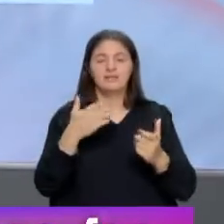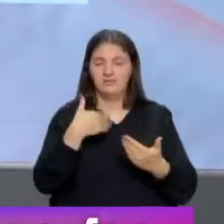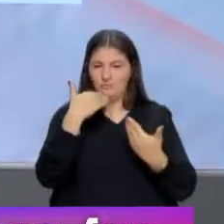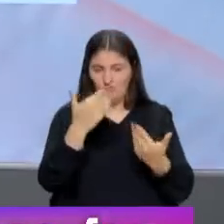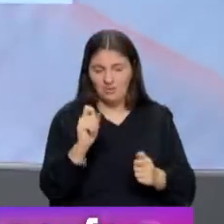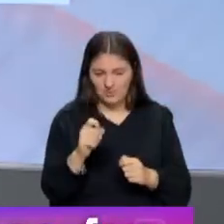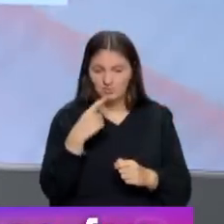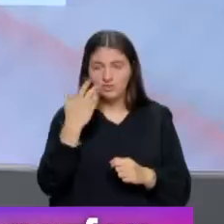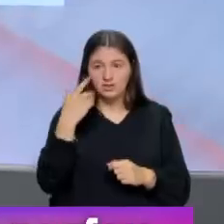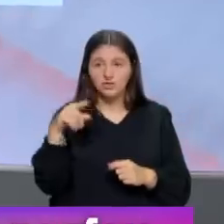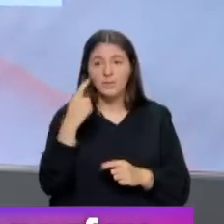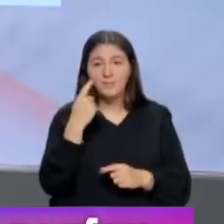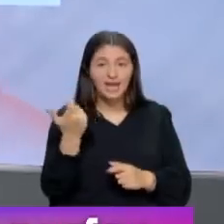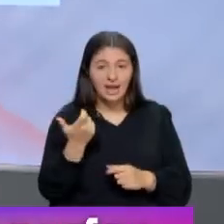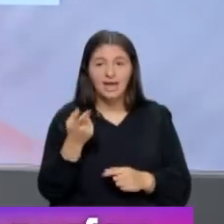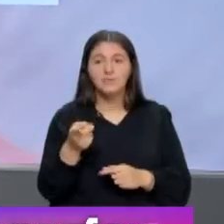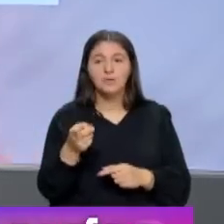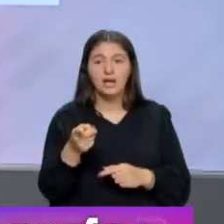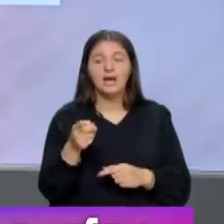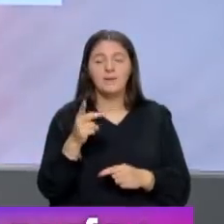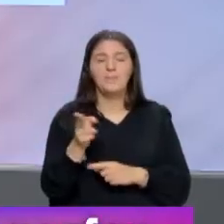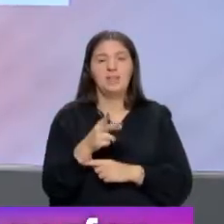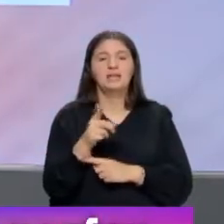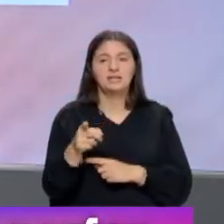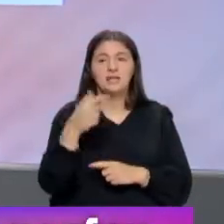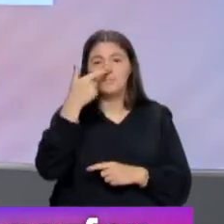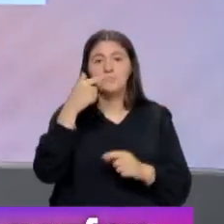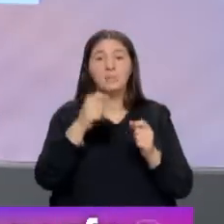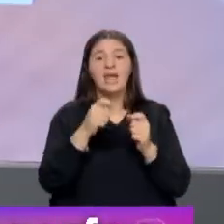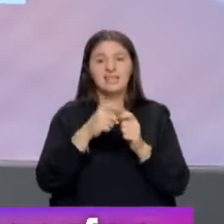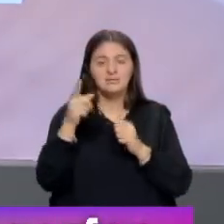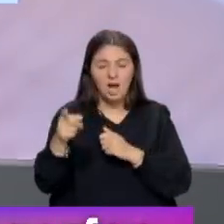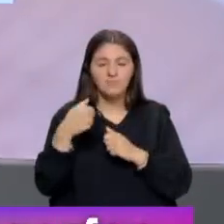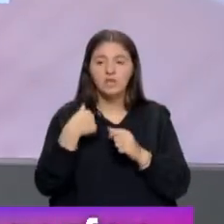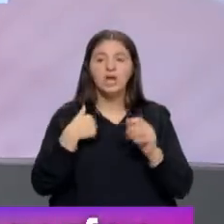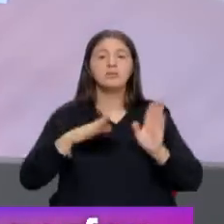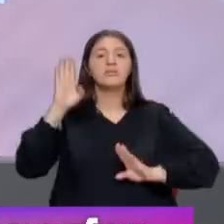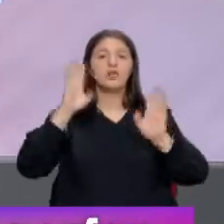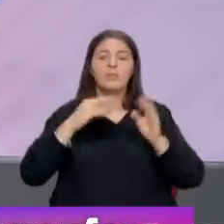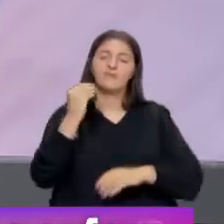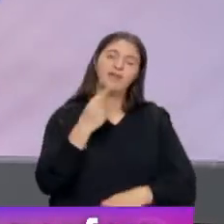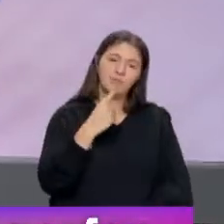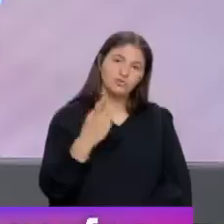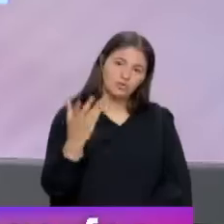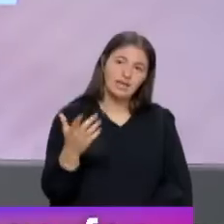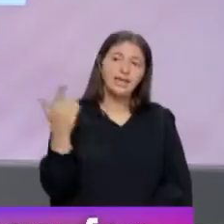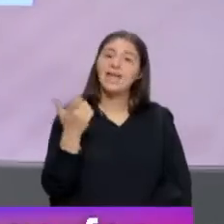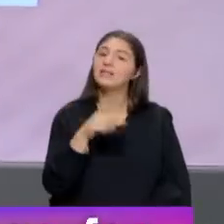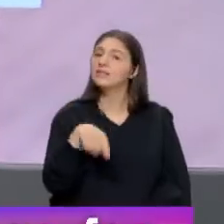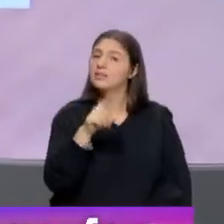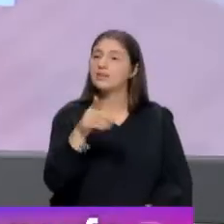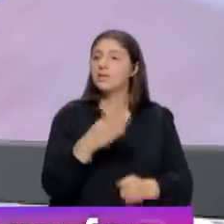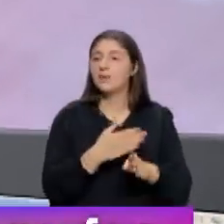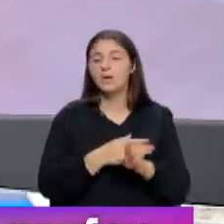diyen izleyicilerimiz Bakalım neresi burası Balıkesir Bandırma Bizler de yoklamamızı verelim demişler Neredesiniz